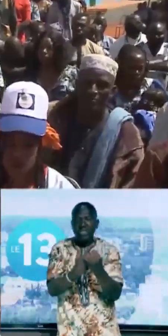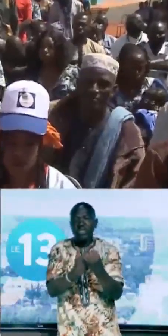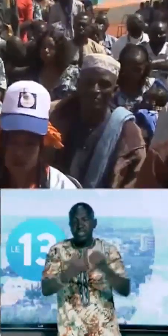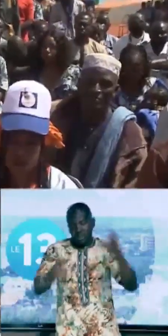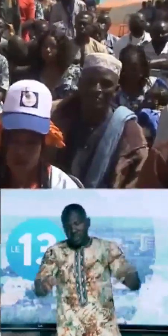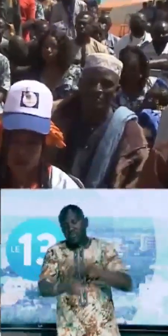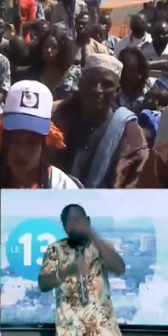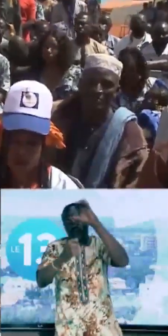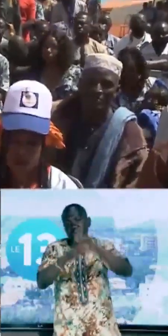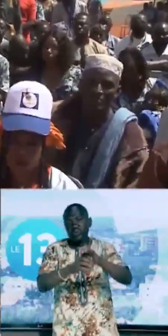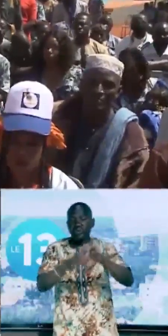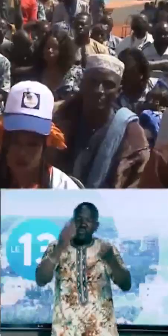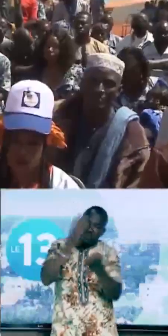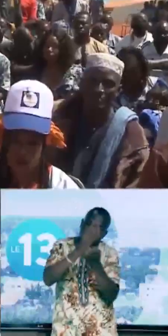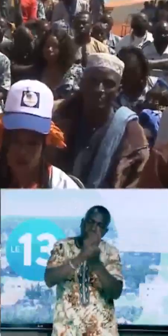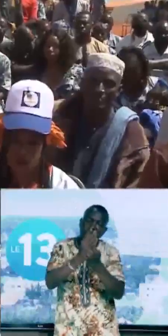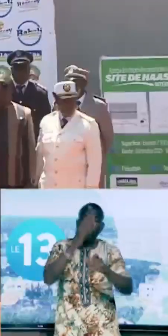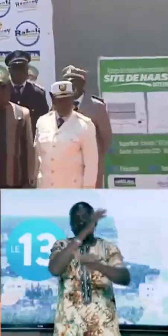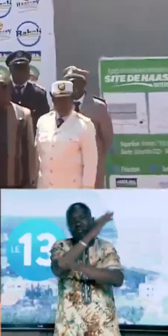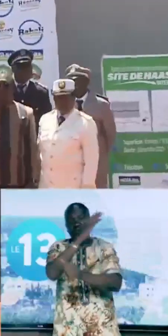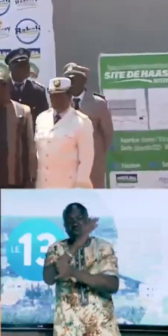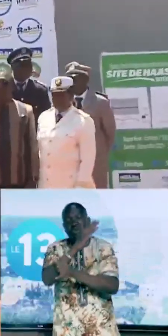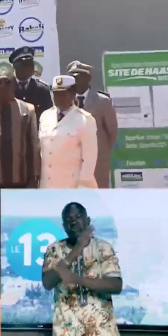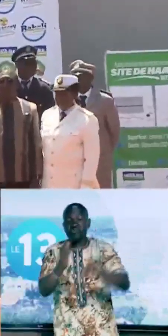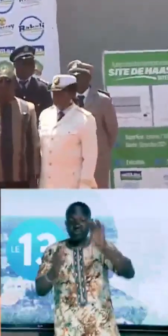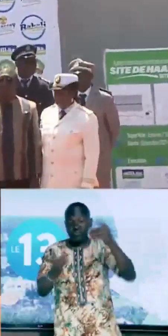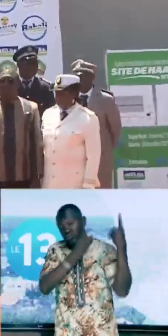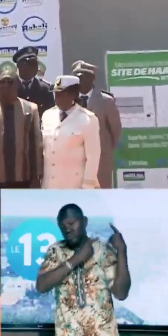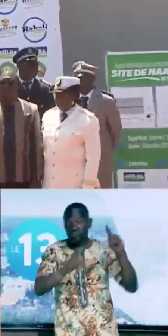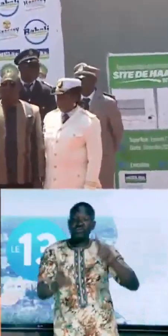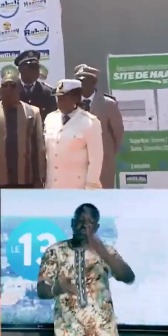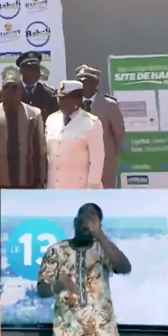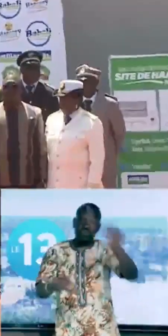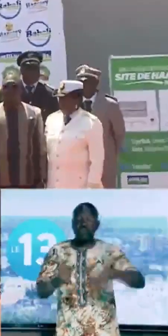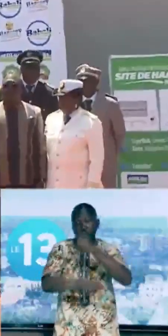contribue à l'essor économique du pays depuis 2009 à travers ses produits.